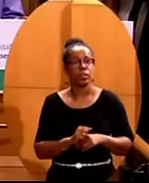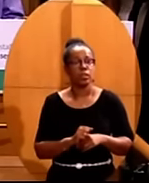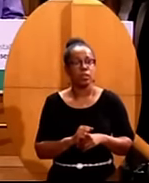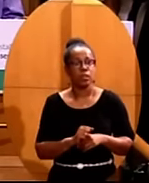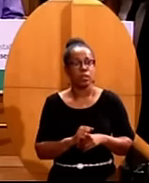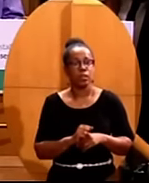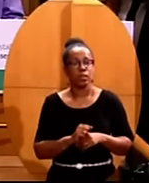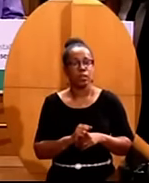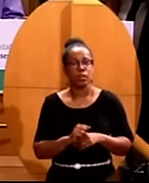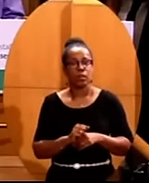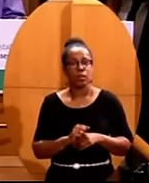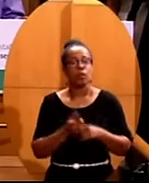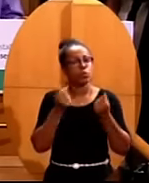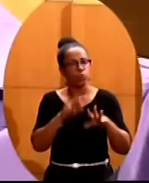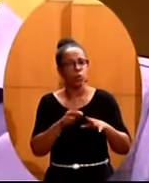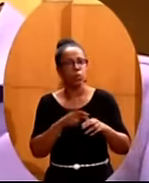aurait